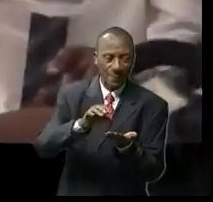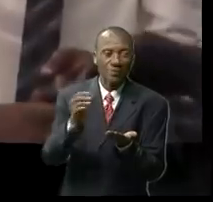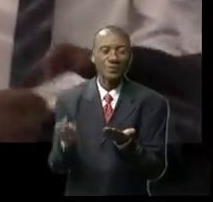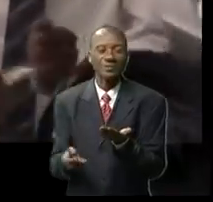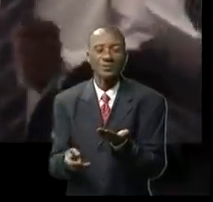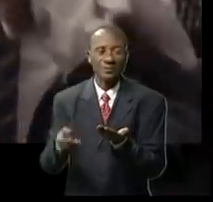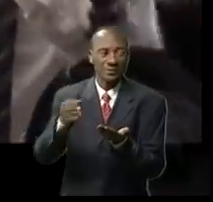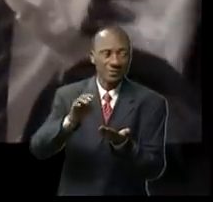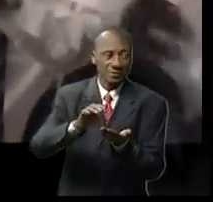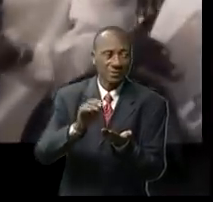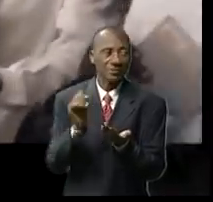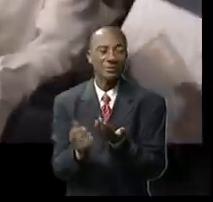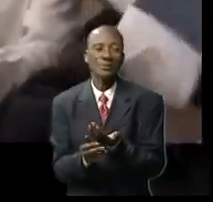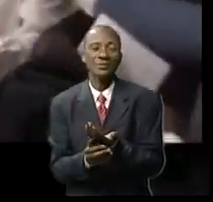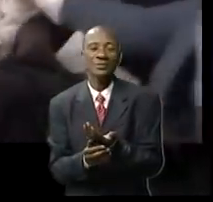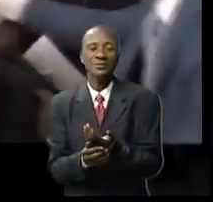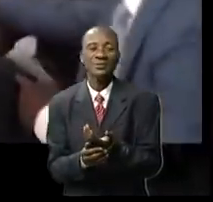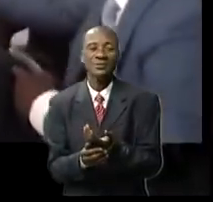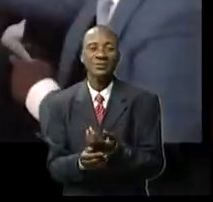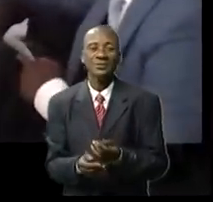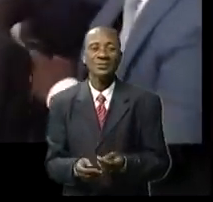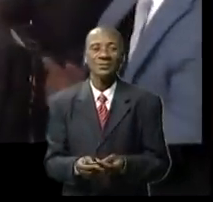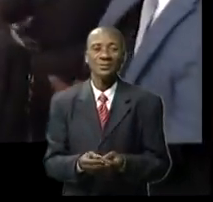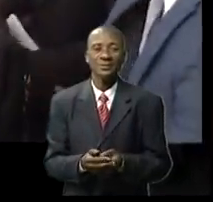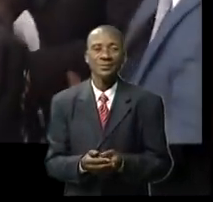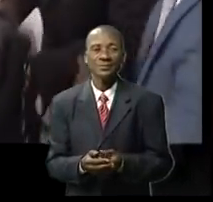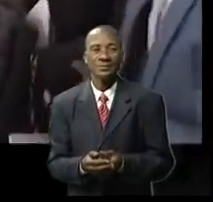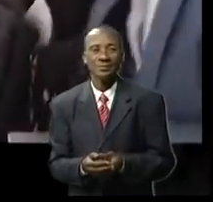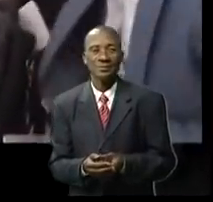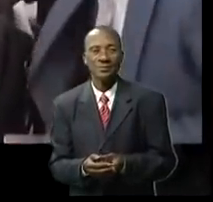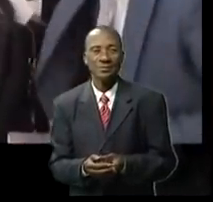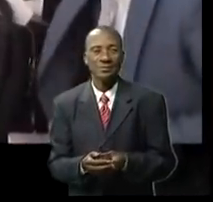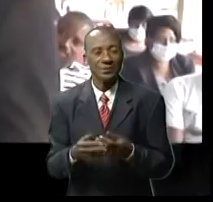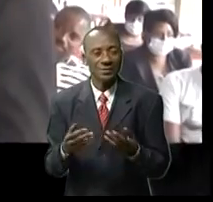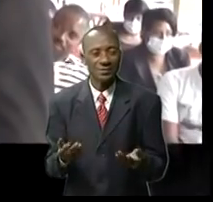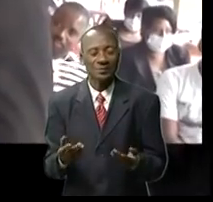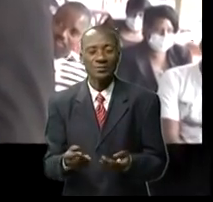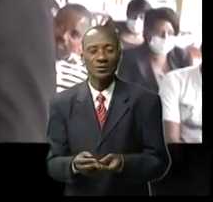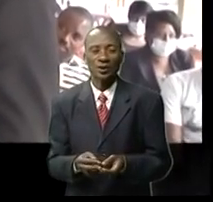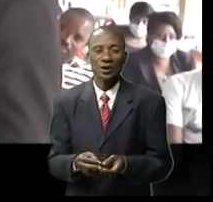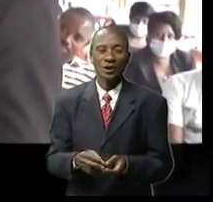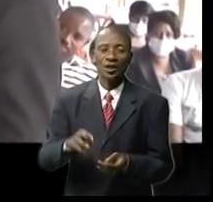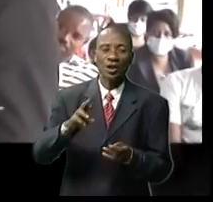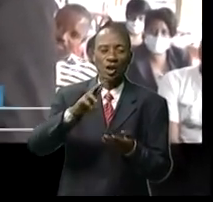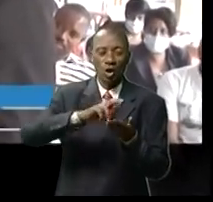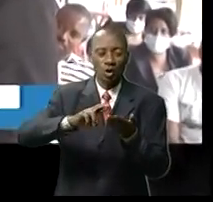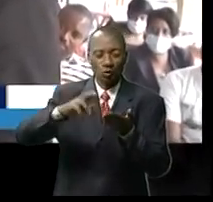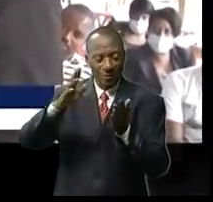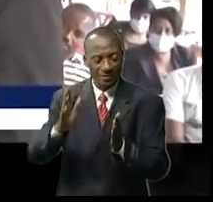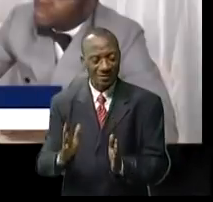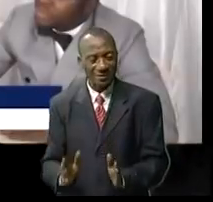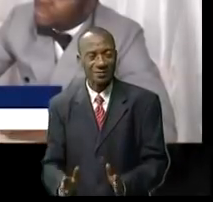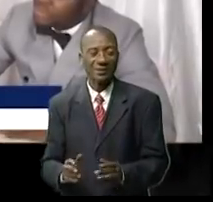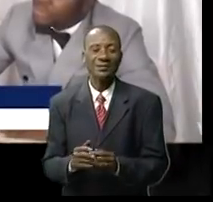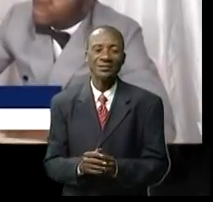vente promotionnelle dans la salle ayant abrité l'événement. Poète, romancier et professeur des français au complexe scolaire Monseigneur Moquet de